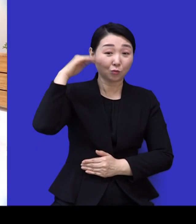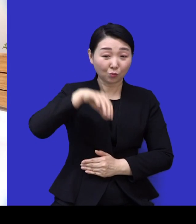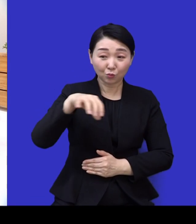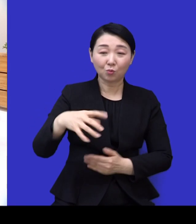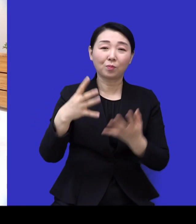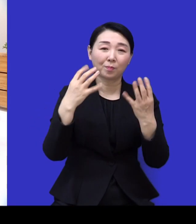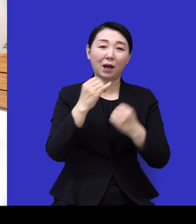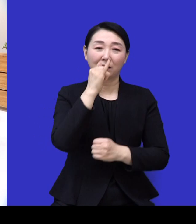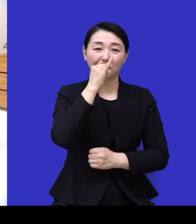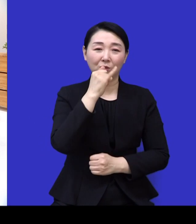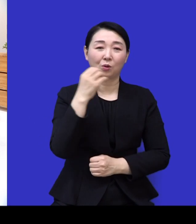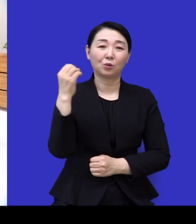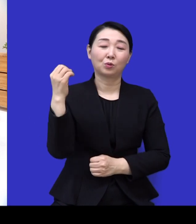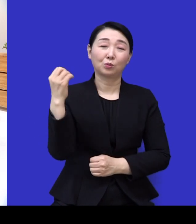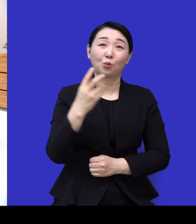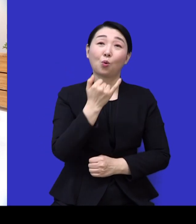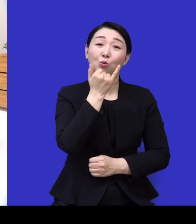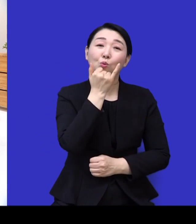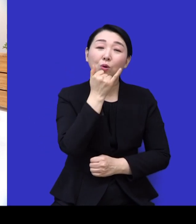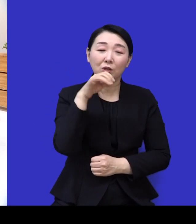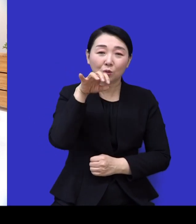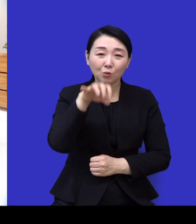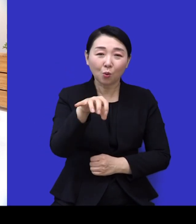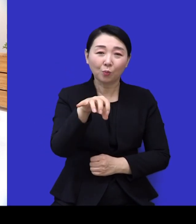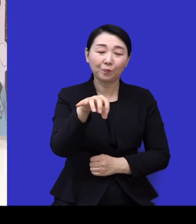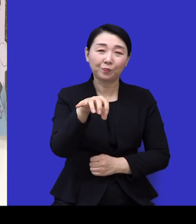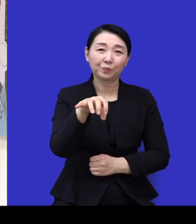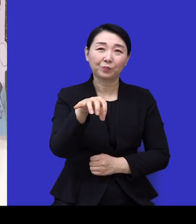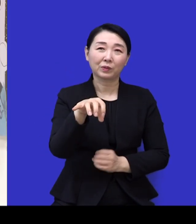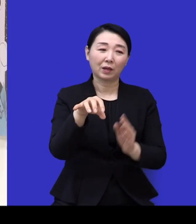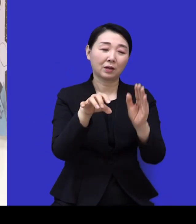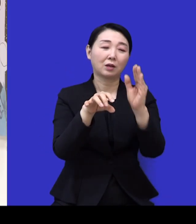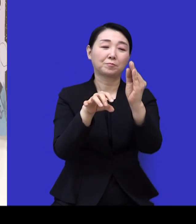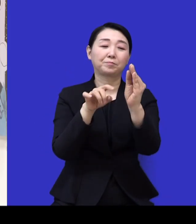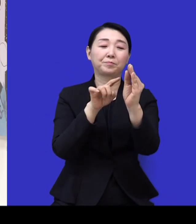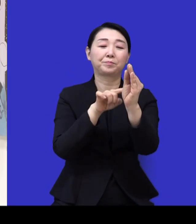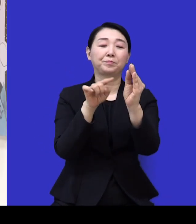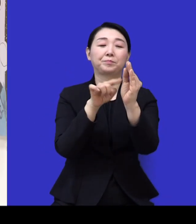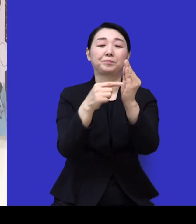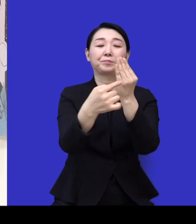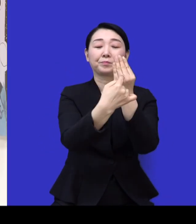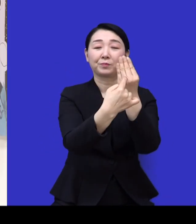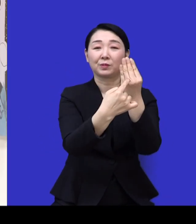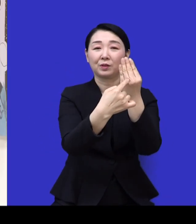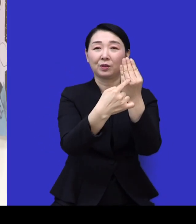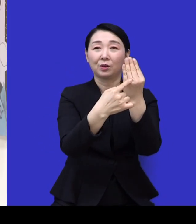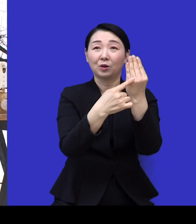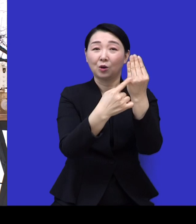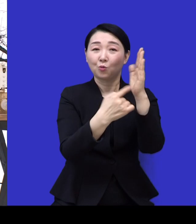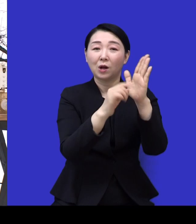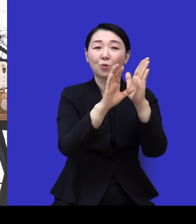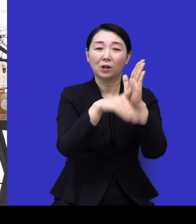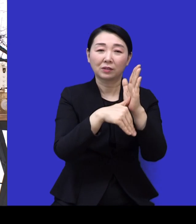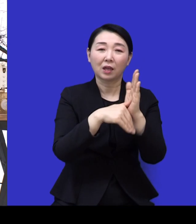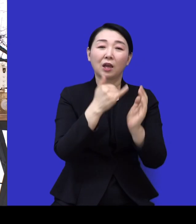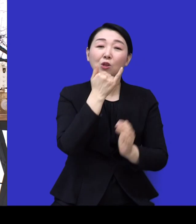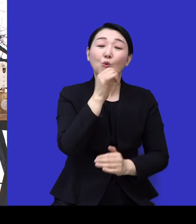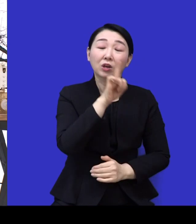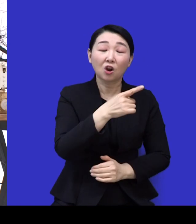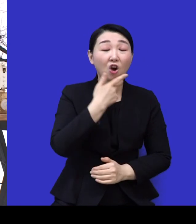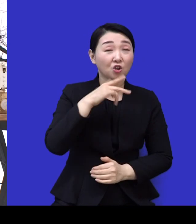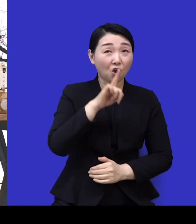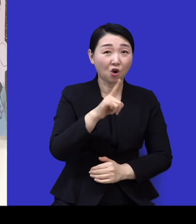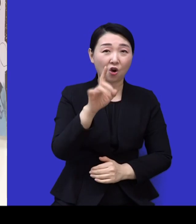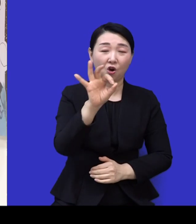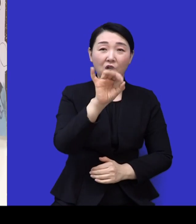그 프랑크푸르트 중앙역에 그 3면의 광고가 쓰는데 예. 독일어, 영어, 아랍어로 이렇게 광고가 씁니다.